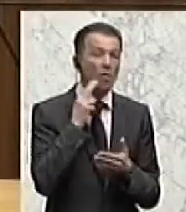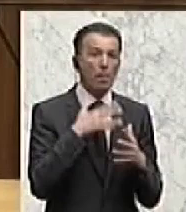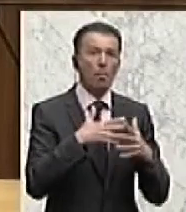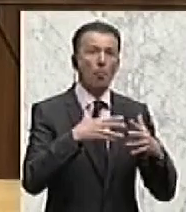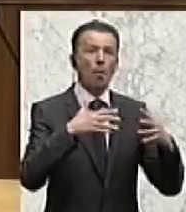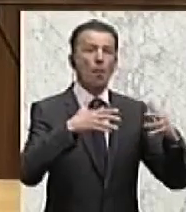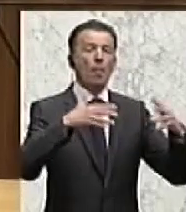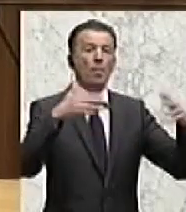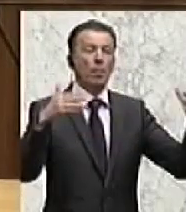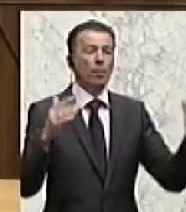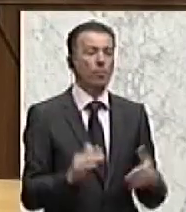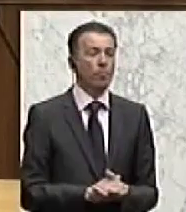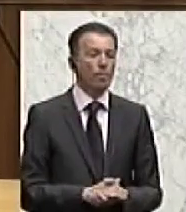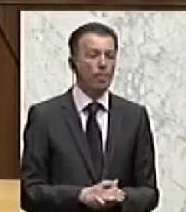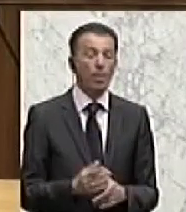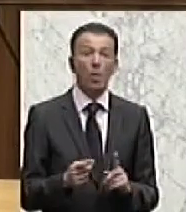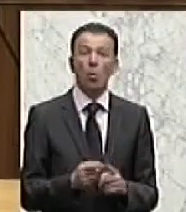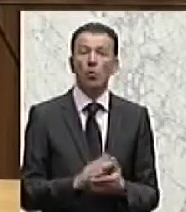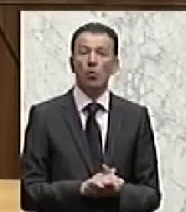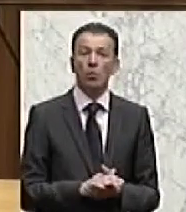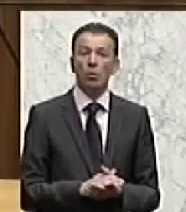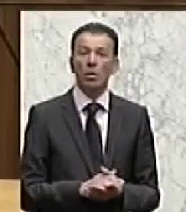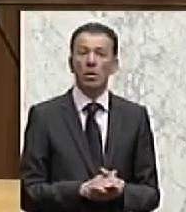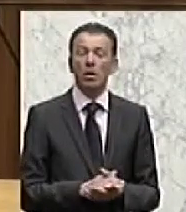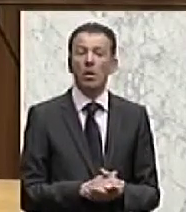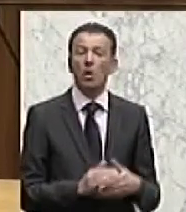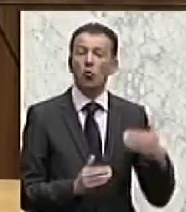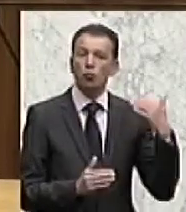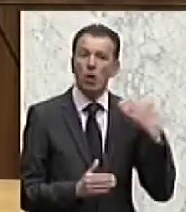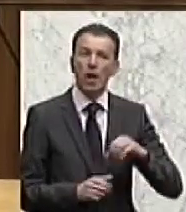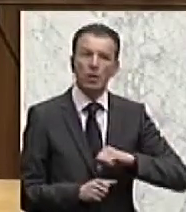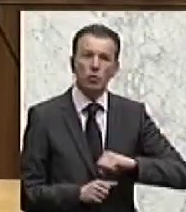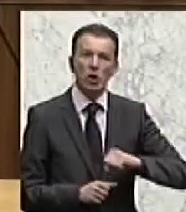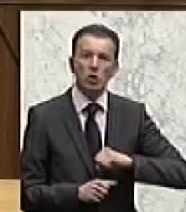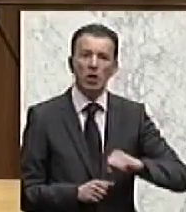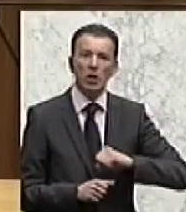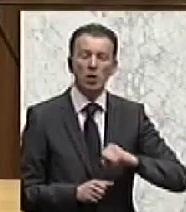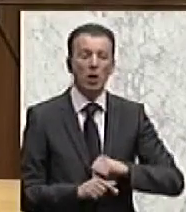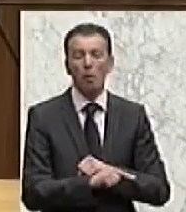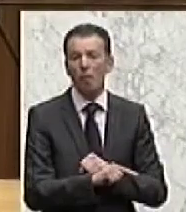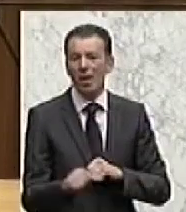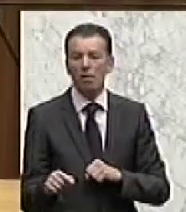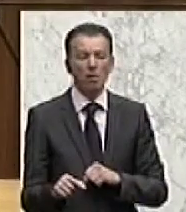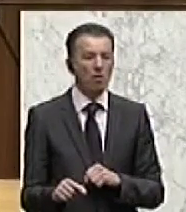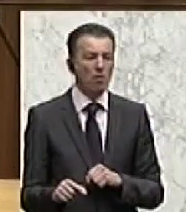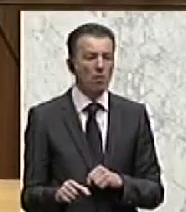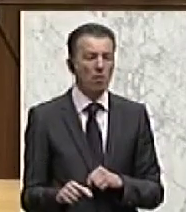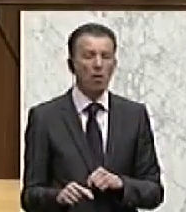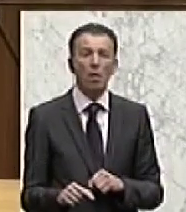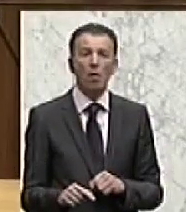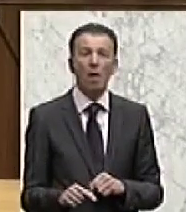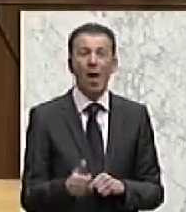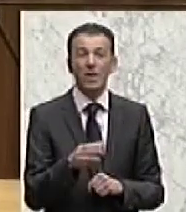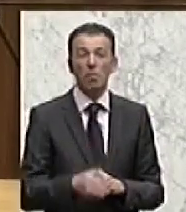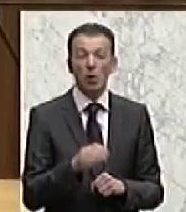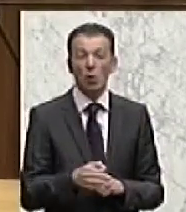anderen Seite haben Sie eine Erhöhung der Schlachtintervalle. Da wird bis zur Verdreifachung der Schlachtzahl in der Minute